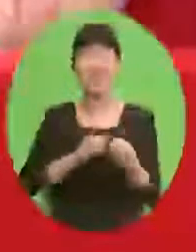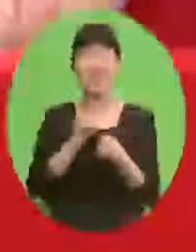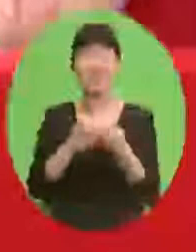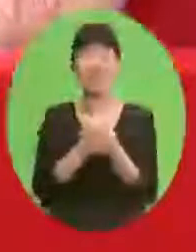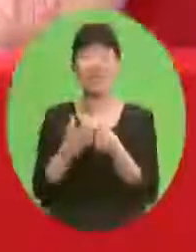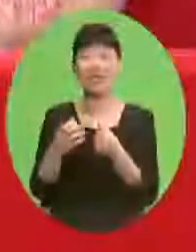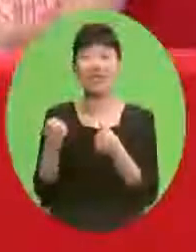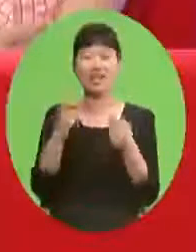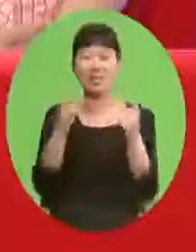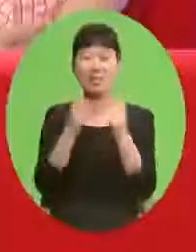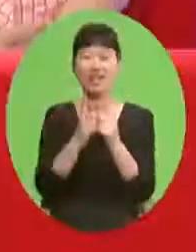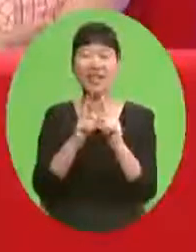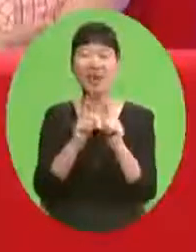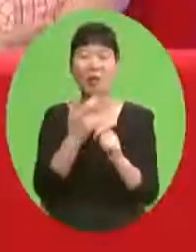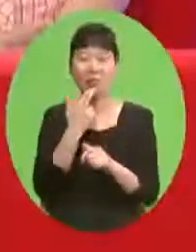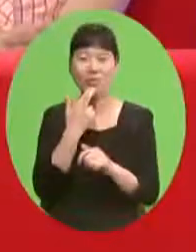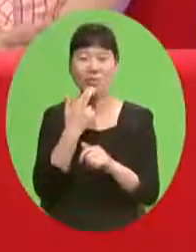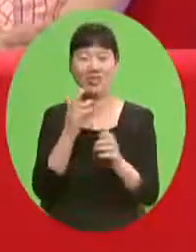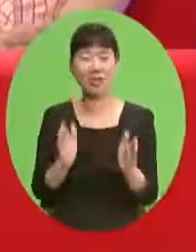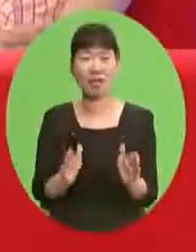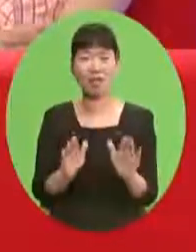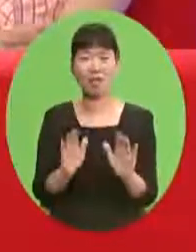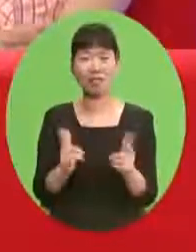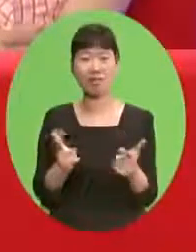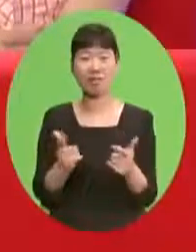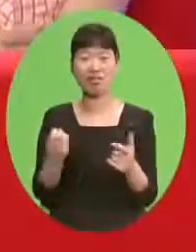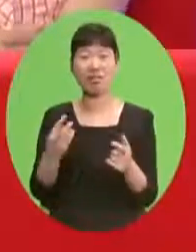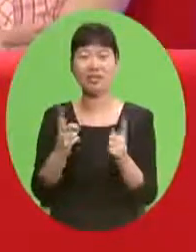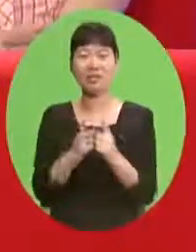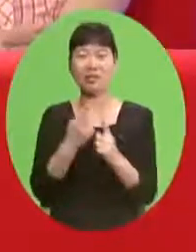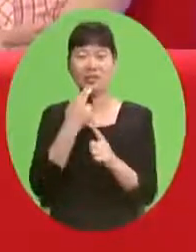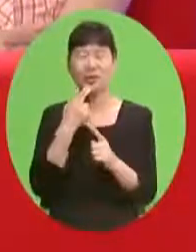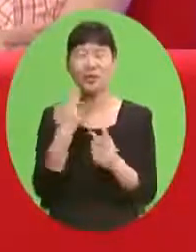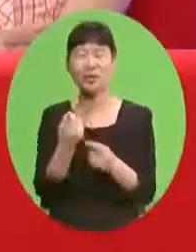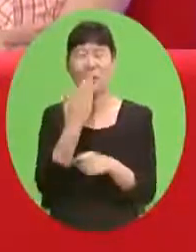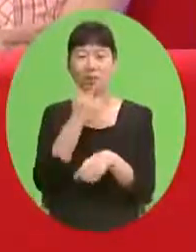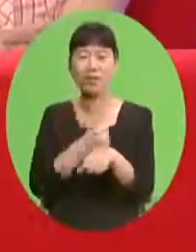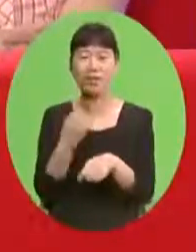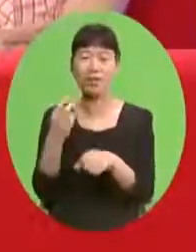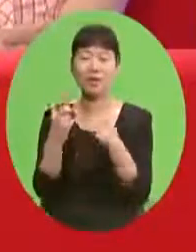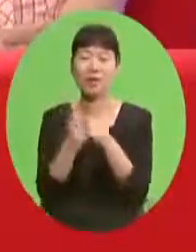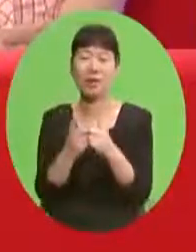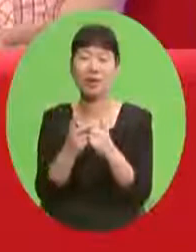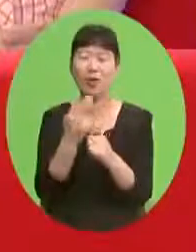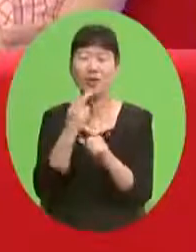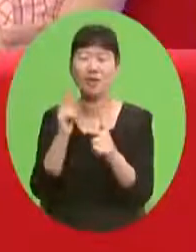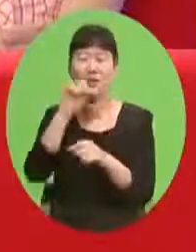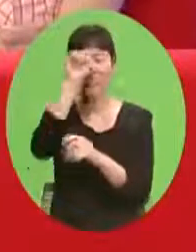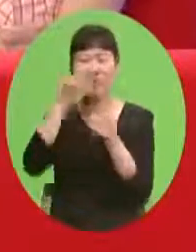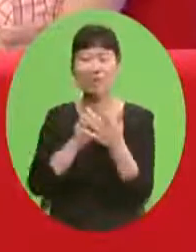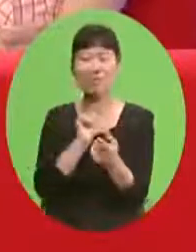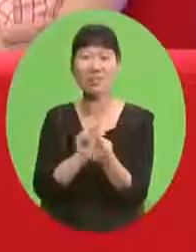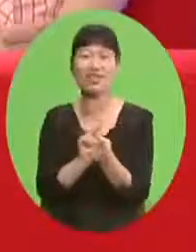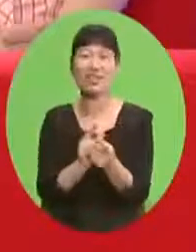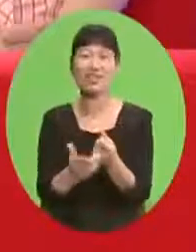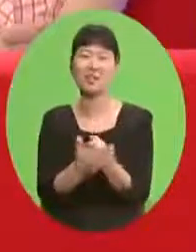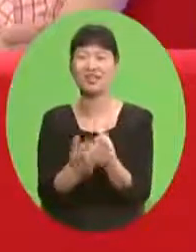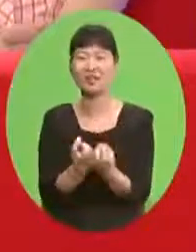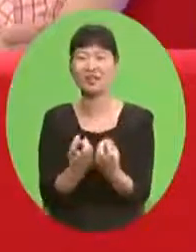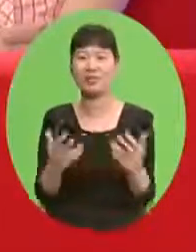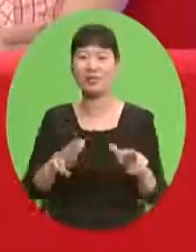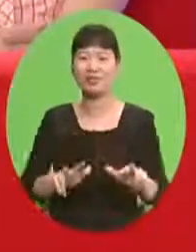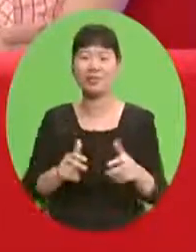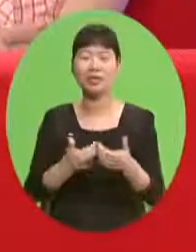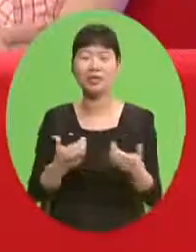다시 안 볼 사이도 아니고, 그죠? 다시 안 볼 사이면 그럴 수 있을 것 같아요. 다시 안 볼 사이가 아니잖아요. 네. 근데 사실은 이